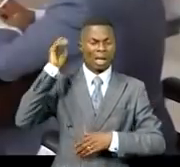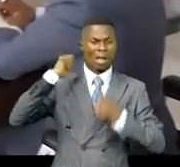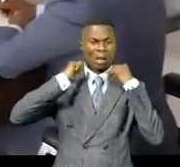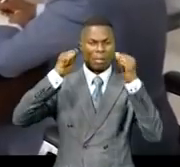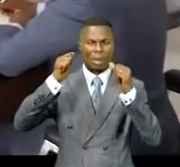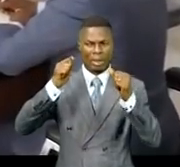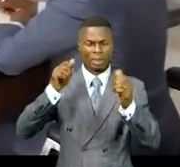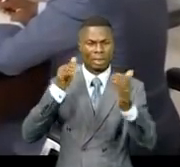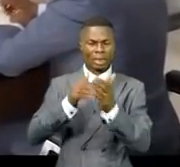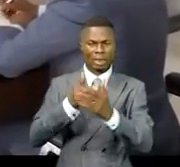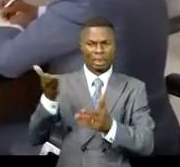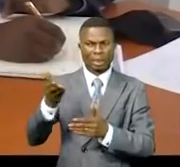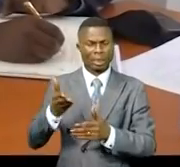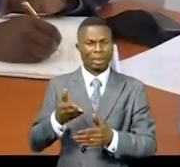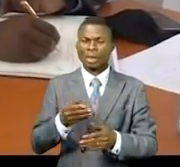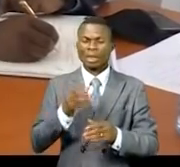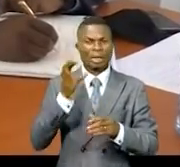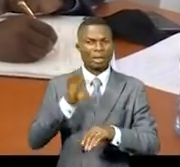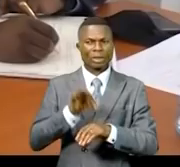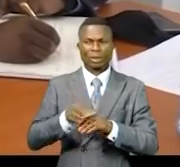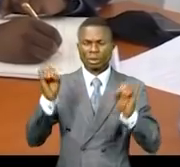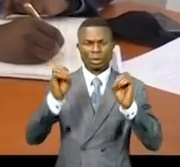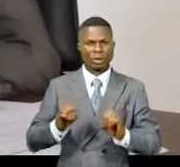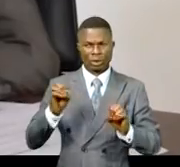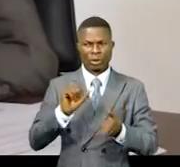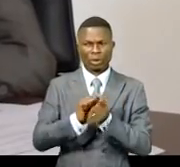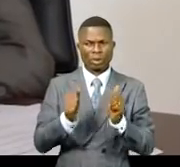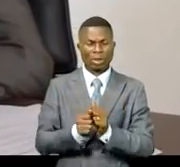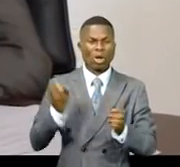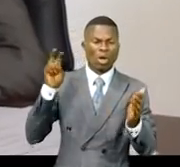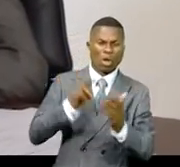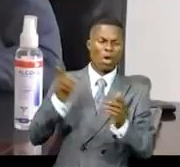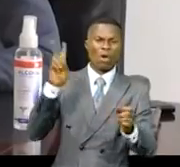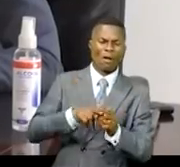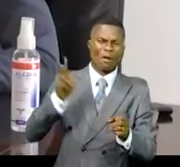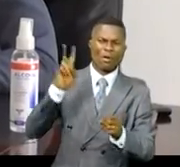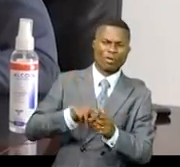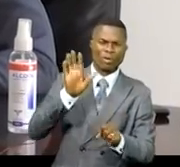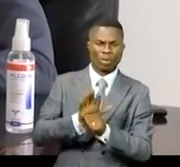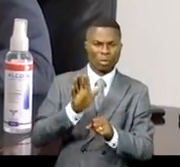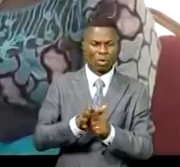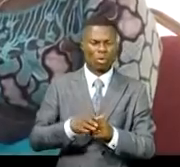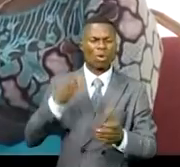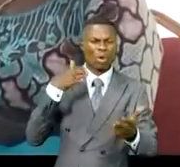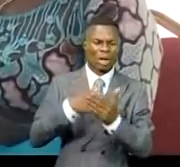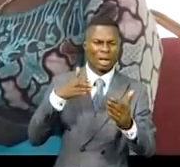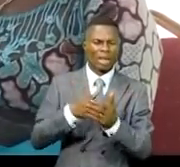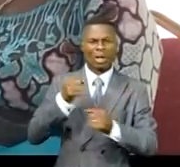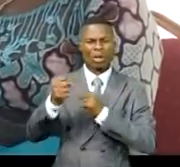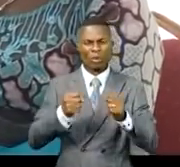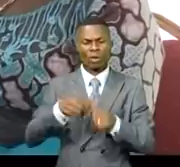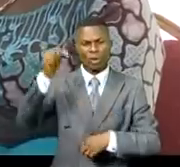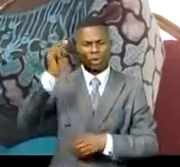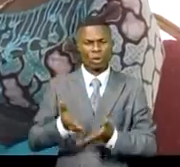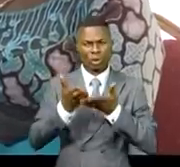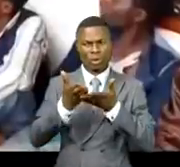MONUSCO. Malheureusement, manifestations qui se sont transformées en un cycle de violence. Ces mesures de Karline Nzanzuka-Sivita au Nord Kivu